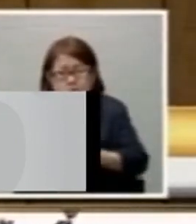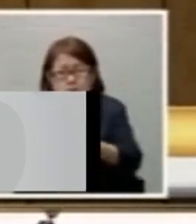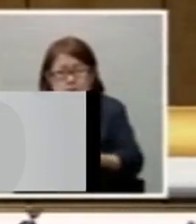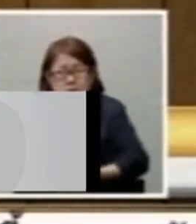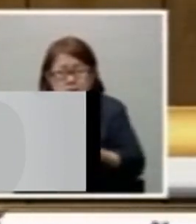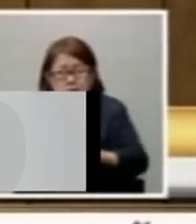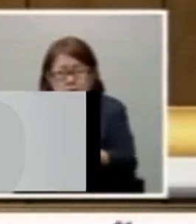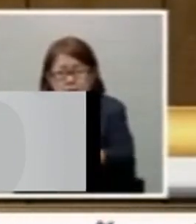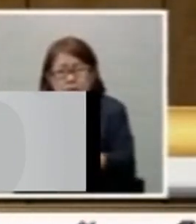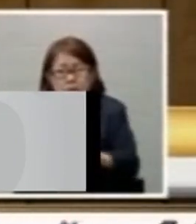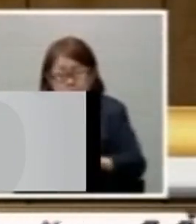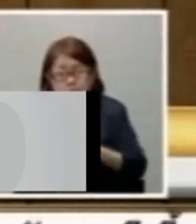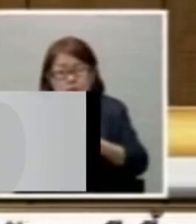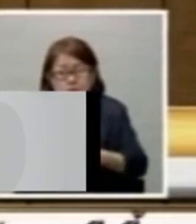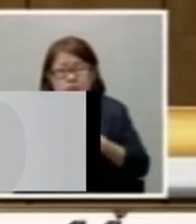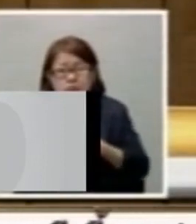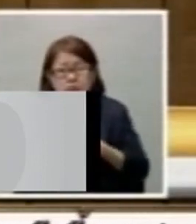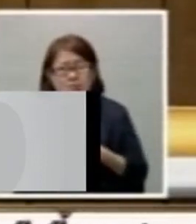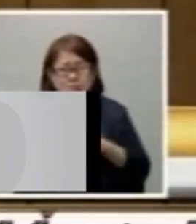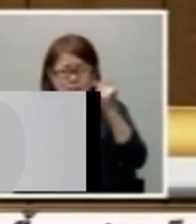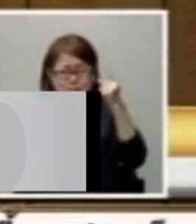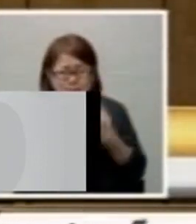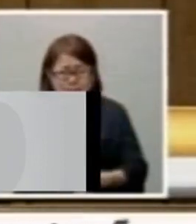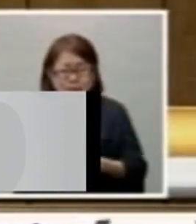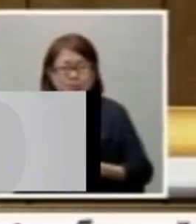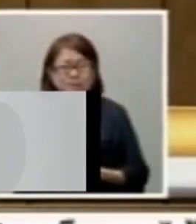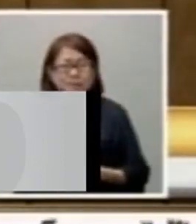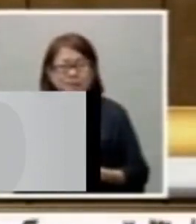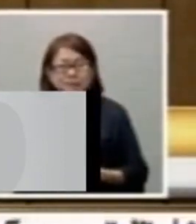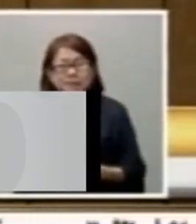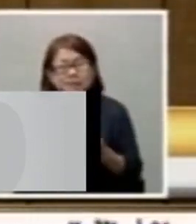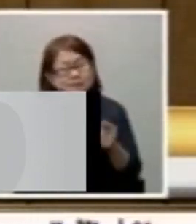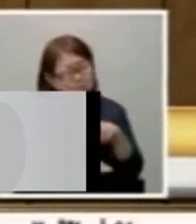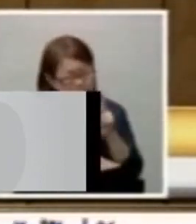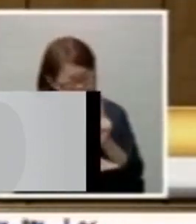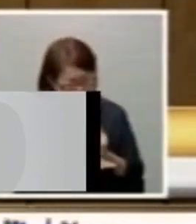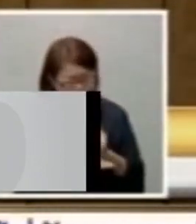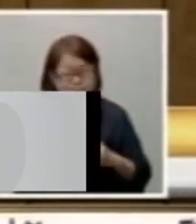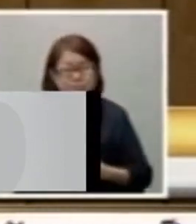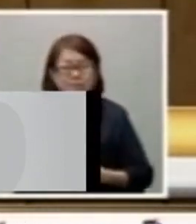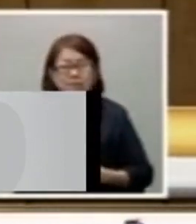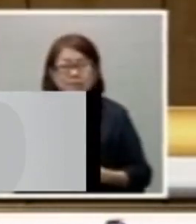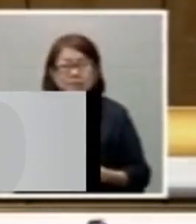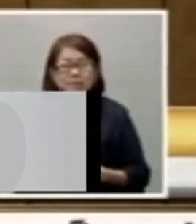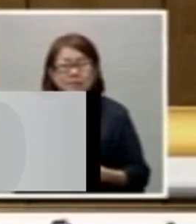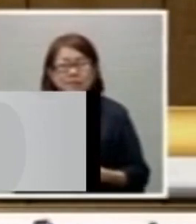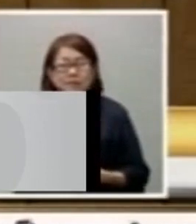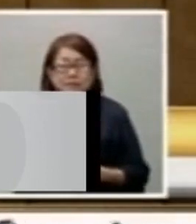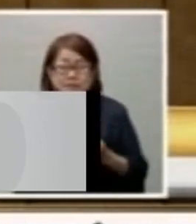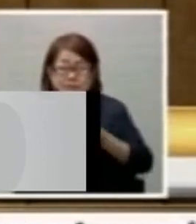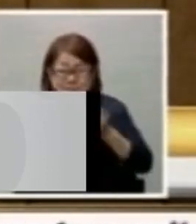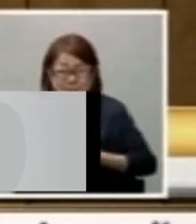ามไปท่าขี้เหล็กสมัยหนึ่งมันข้ามไม่ได้อะไรอย่างเงี้ยคือไอ้นี่คือสองข้างมันต้องผิดทั้งคู ่นะฮะแต่จริง